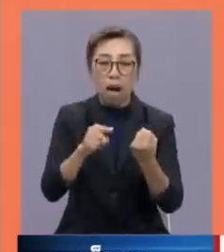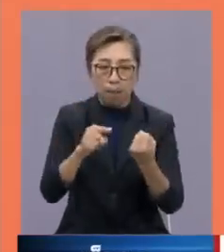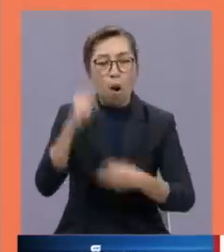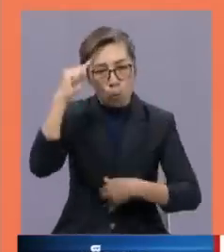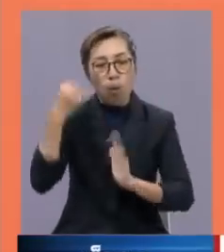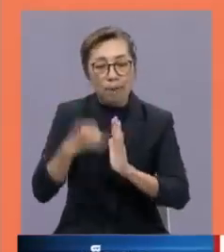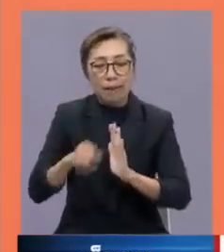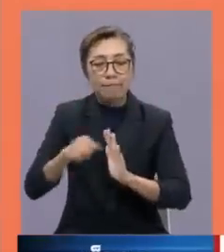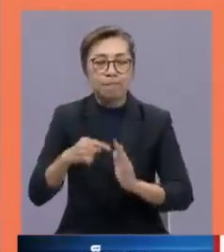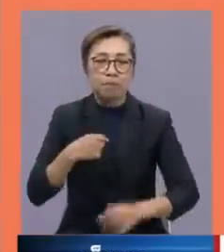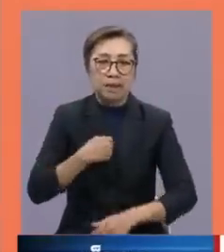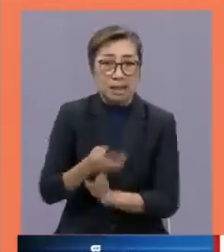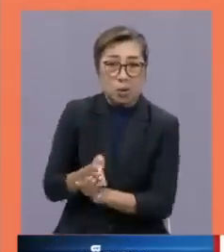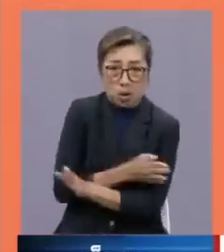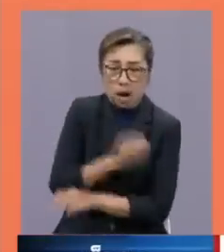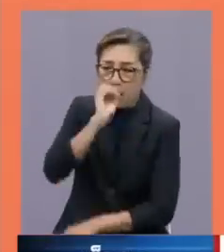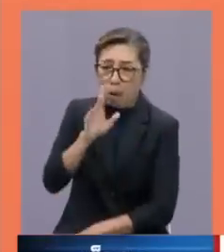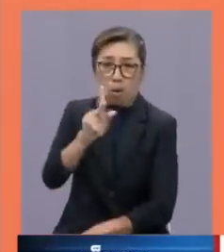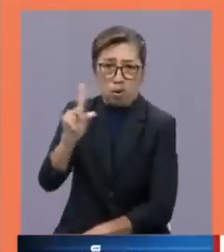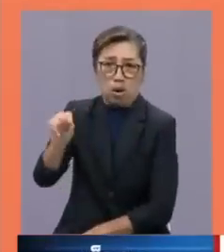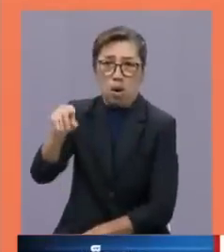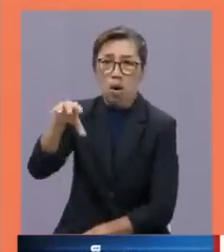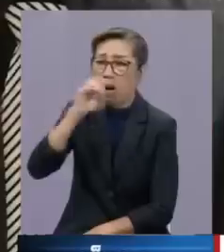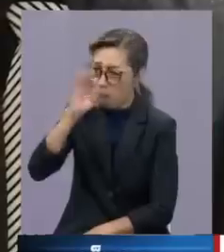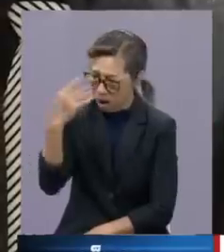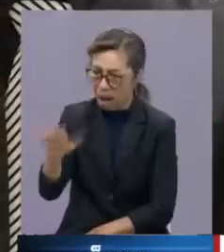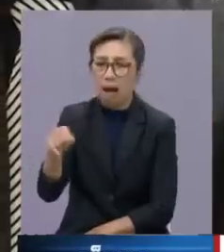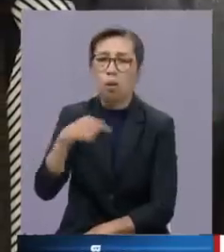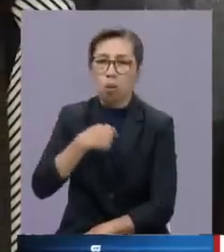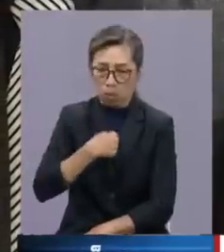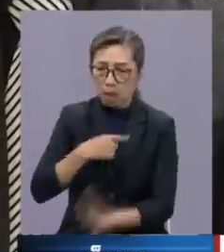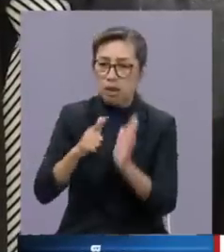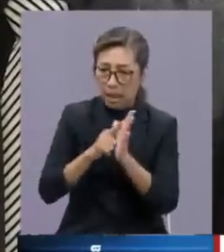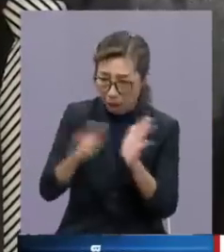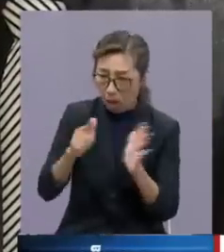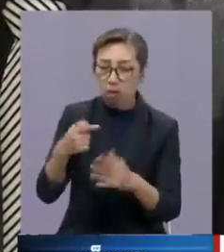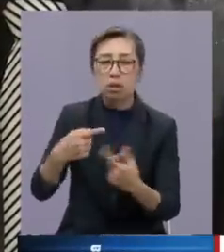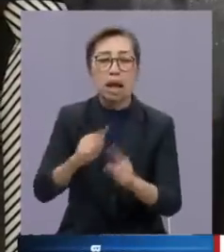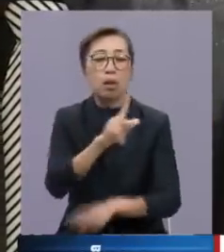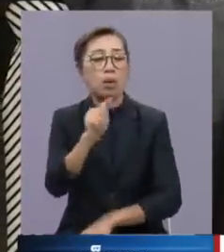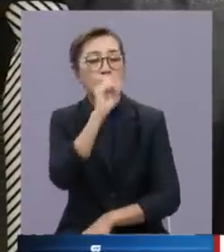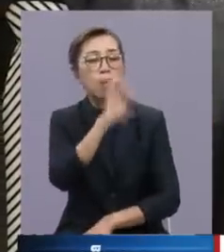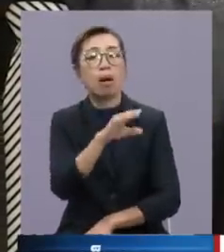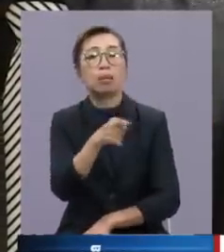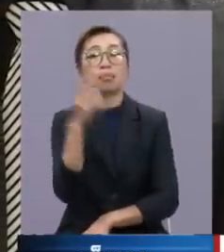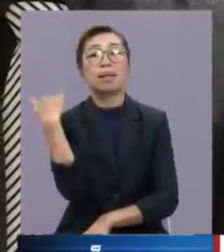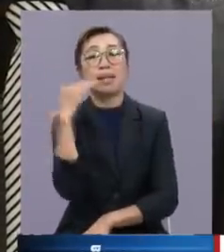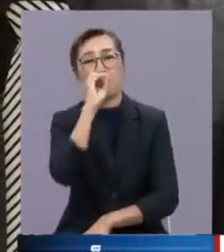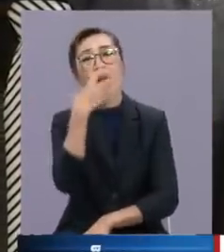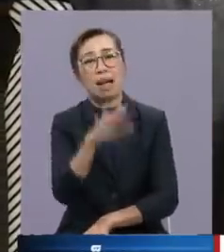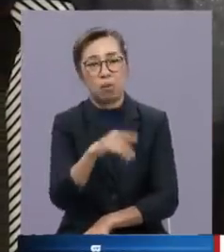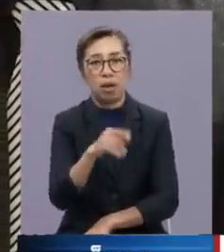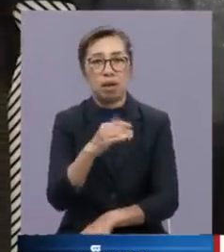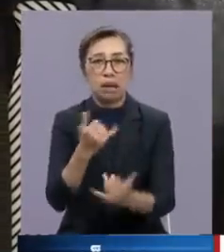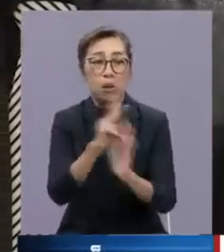ายามติดต่อไปยังกกต.แล้วเพื่อดำเนินการในเรื่องนี้ซึ่งกกต.ก็อธิบายไปตามสิ่งที่คุณยอดได้เล่าไปเมื่อสักครู่นั่นแหละ